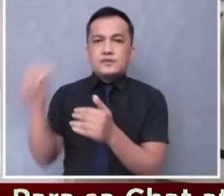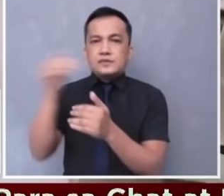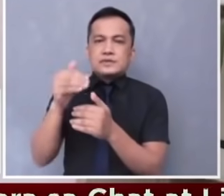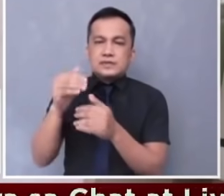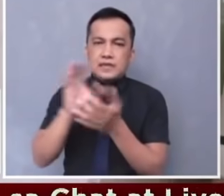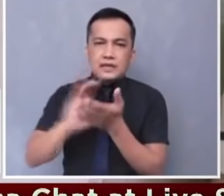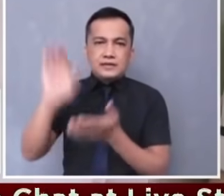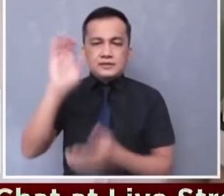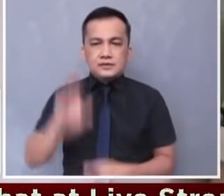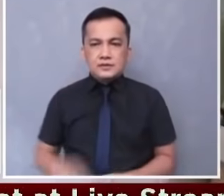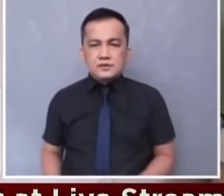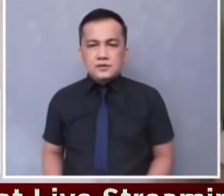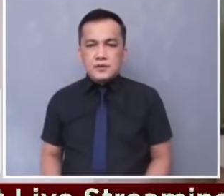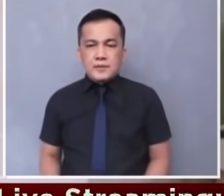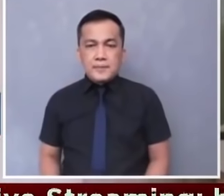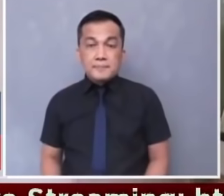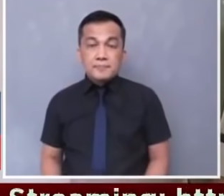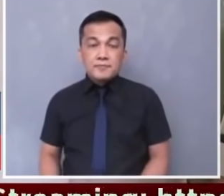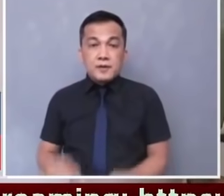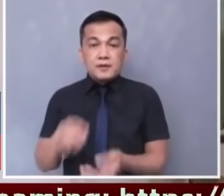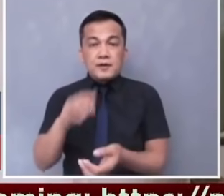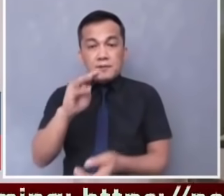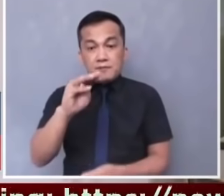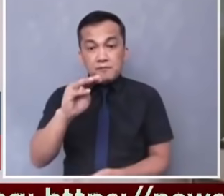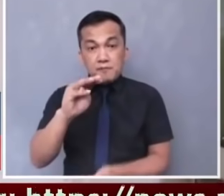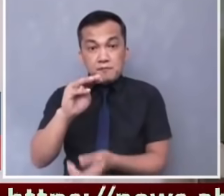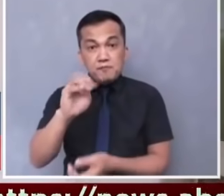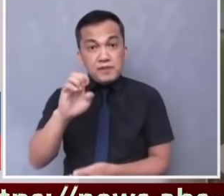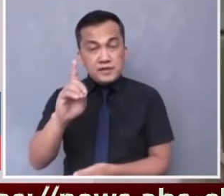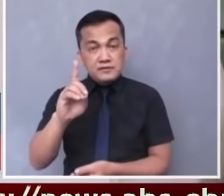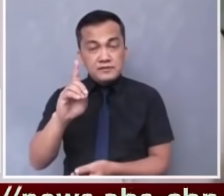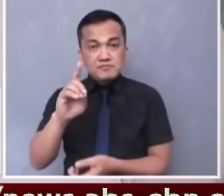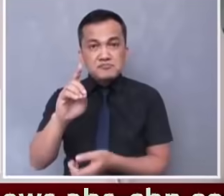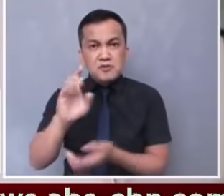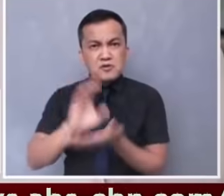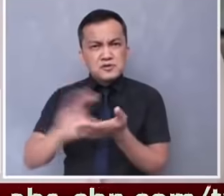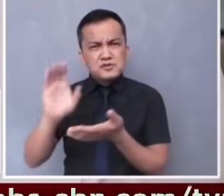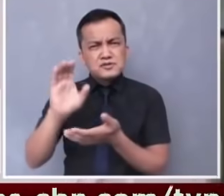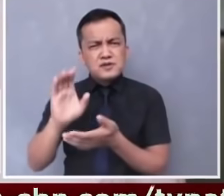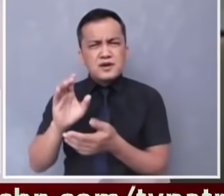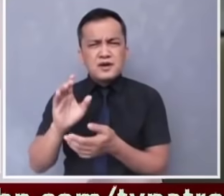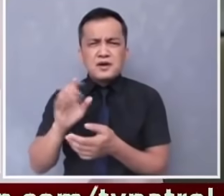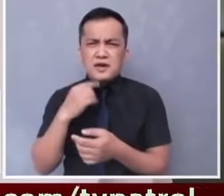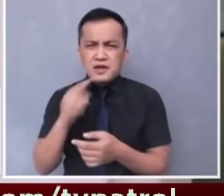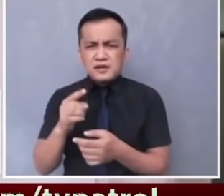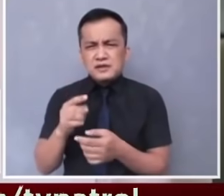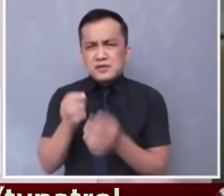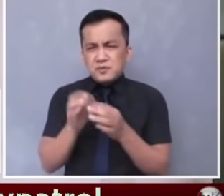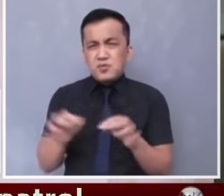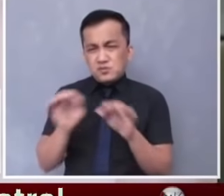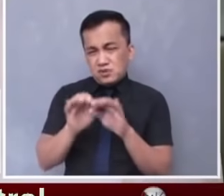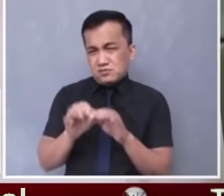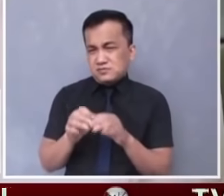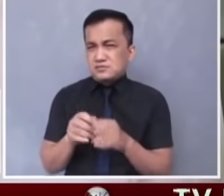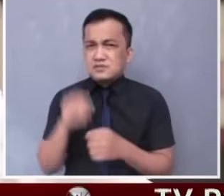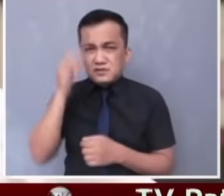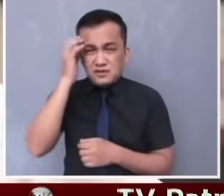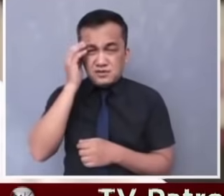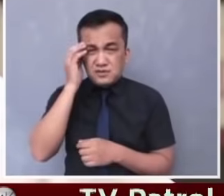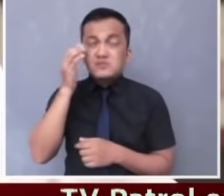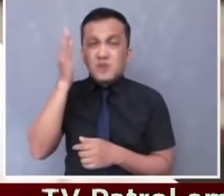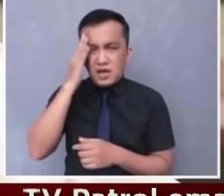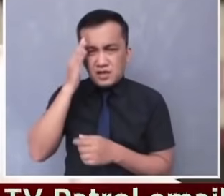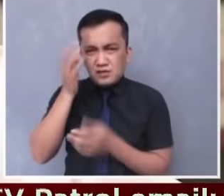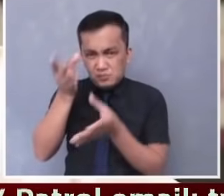med field po yung aanuhin ko sa college, yung mga ano po, yung mga sa lab, yung ano po, mahalaga po sa akin. So para po may alam na rin po ako.